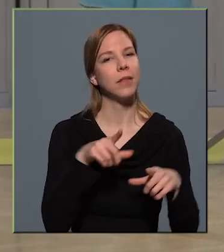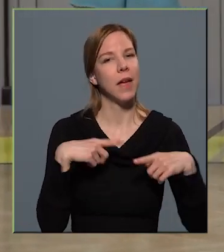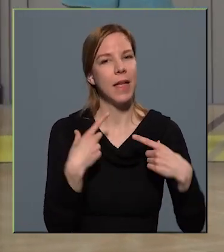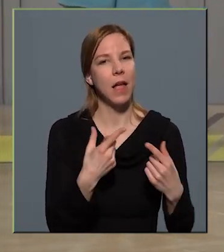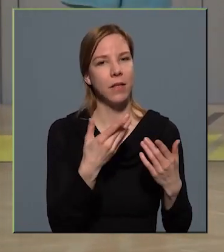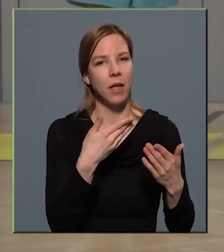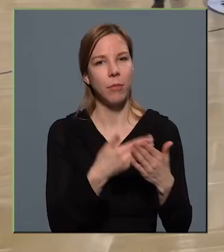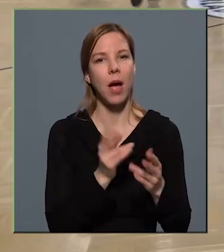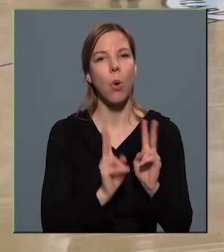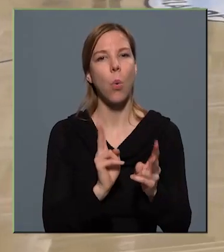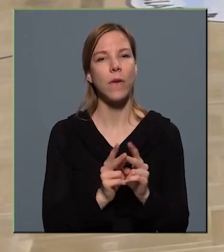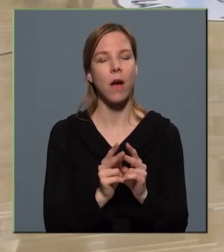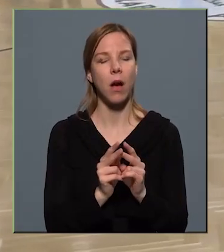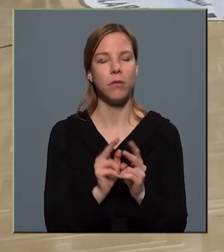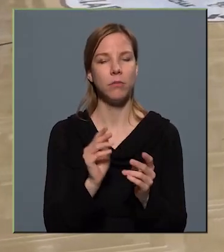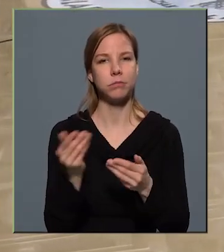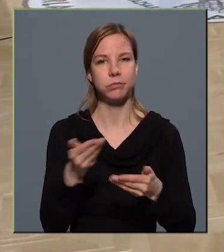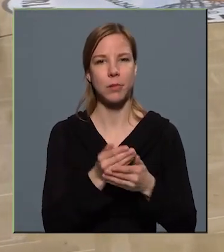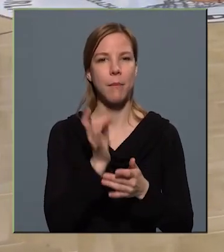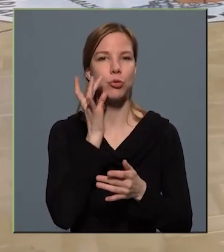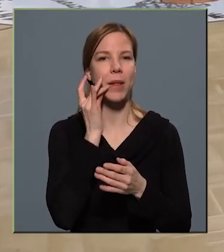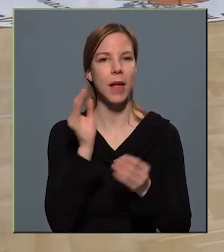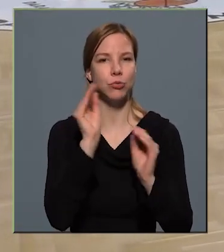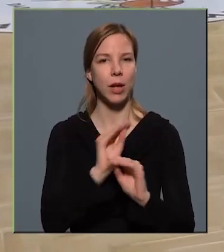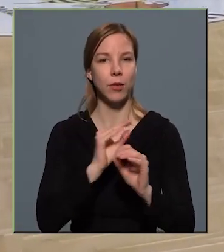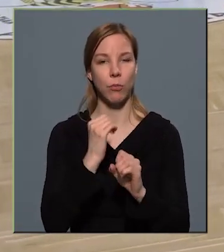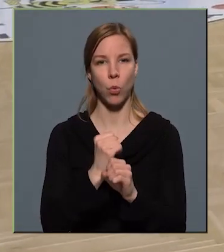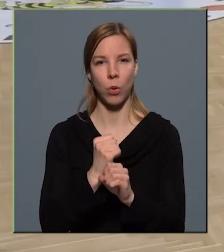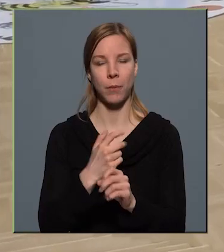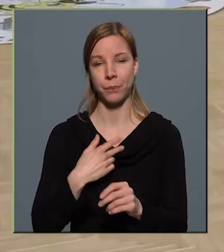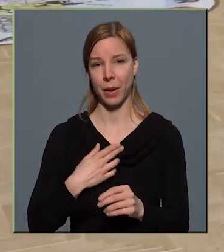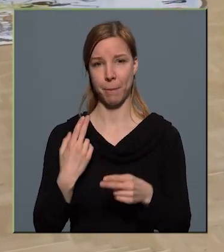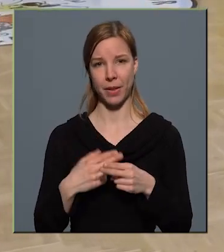ez a speciális edzői munka? Hát egy betegség folytán,